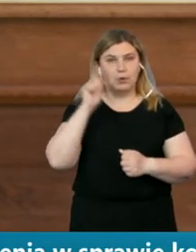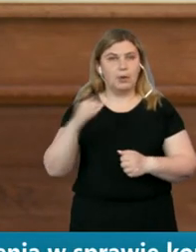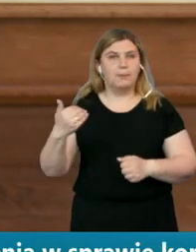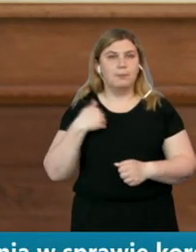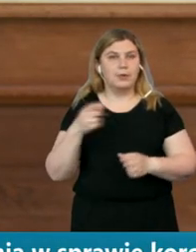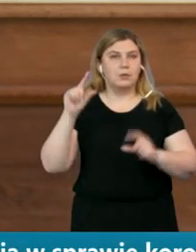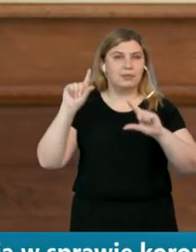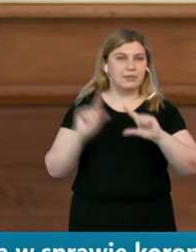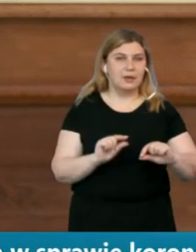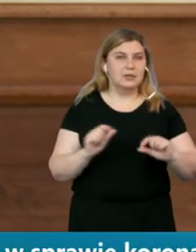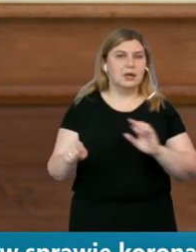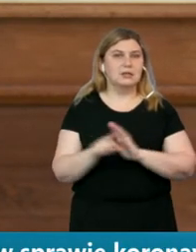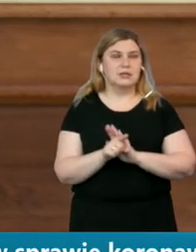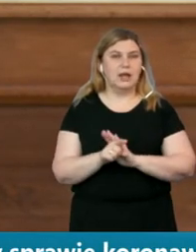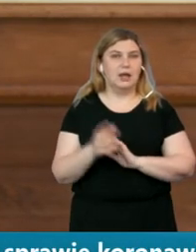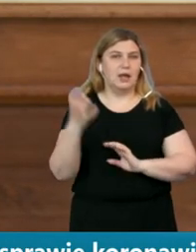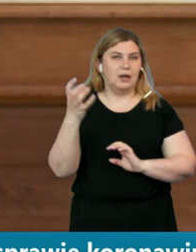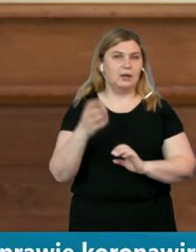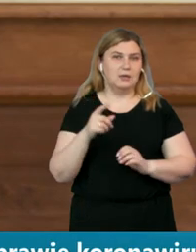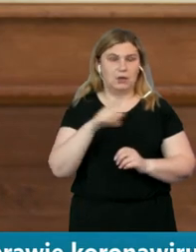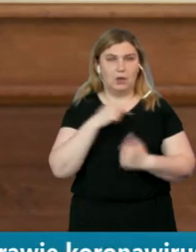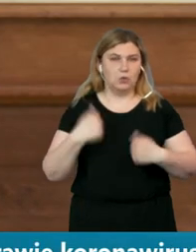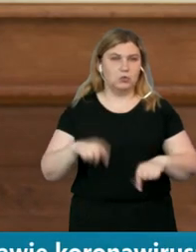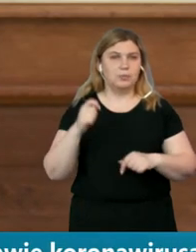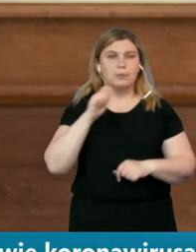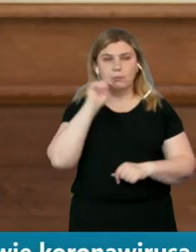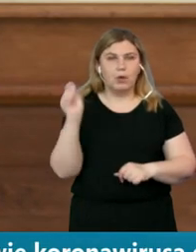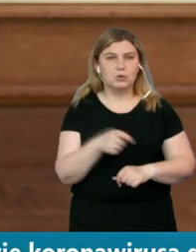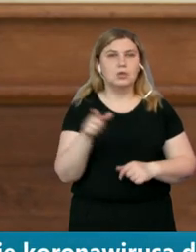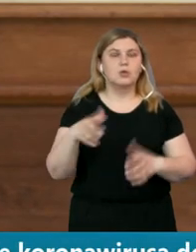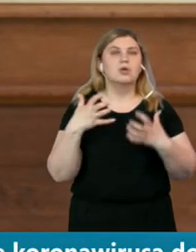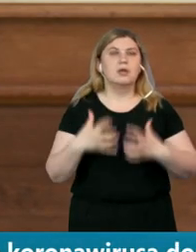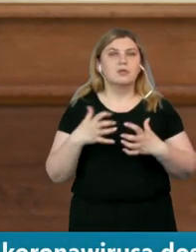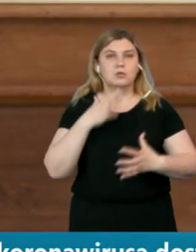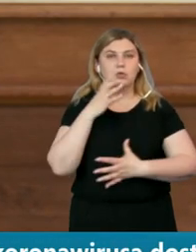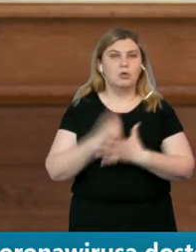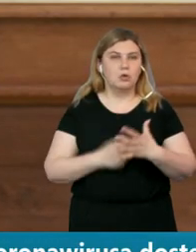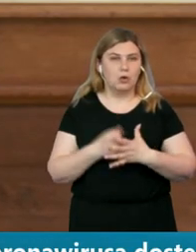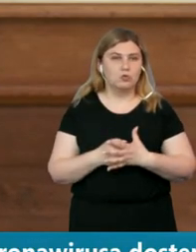tani dla odbiorców i to jest pewna forma zachęty do korzystania